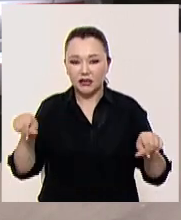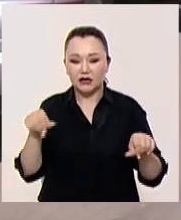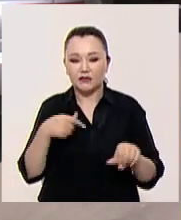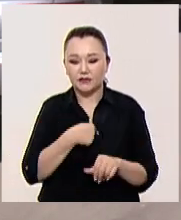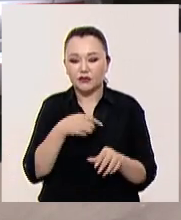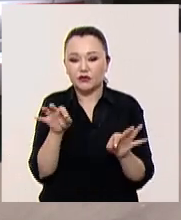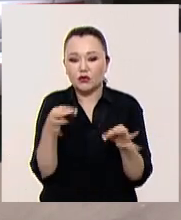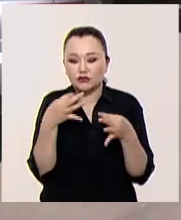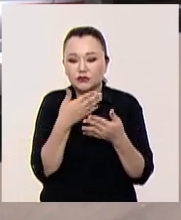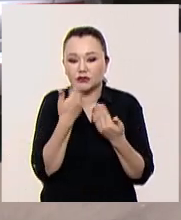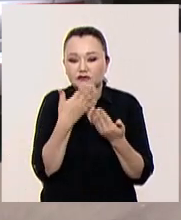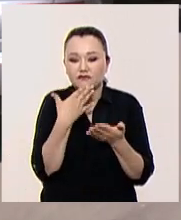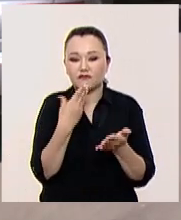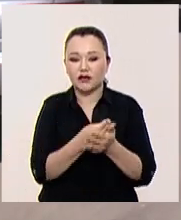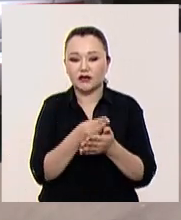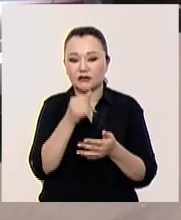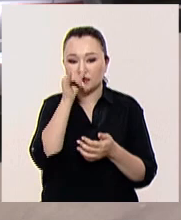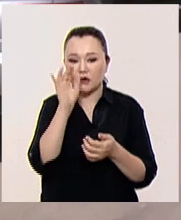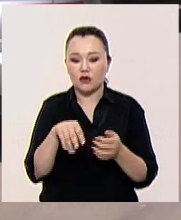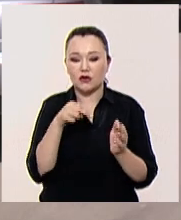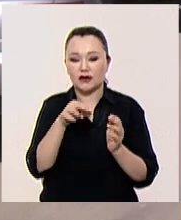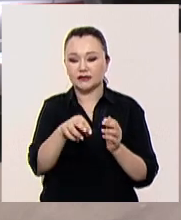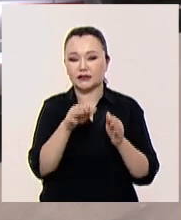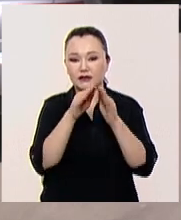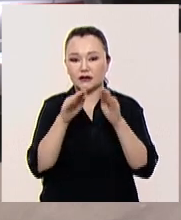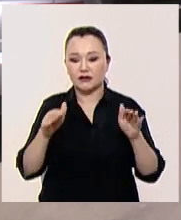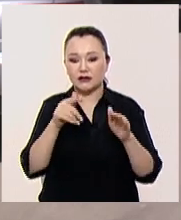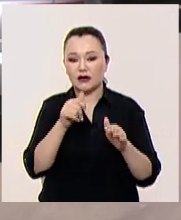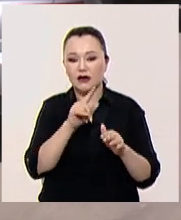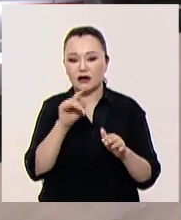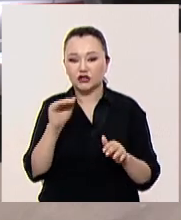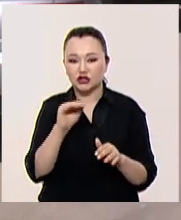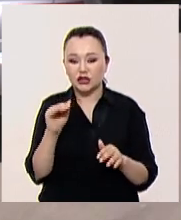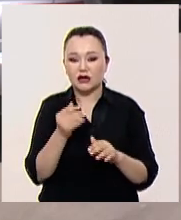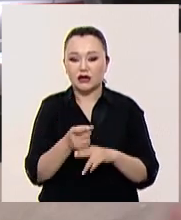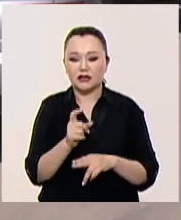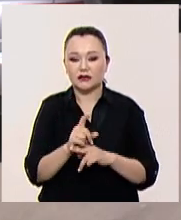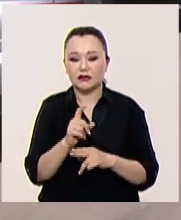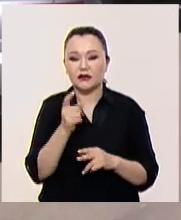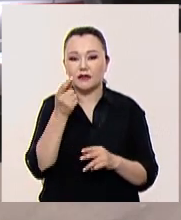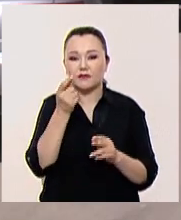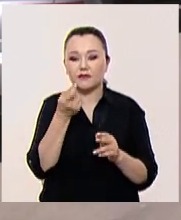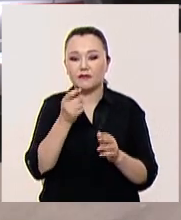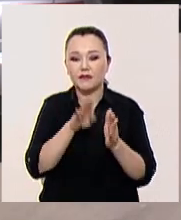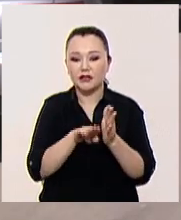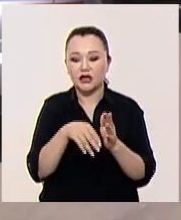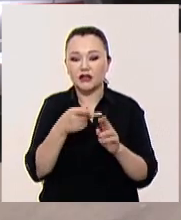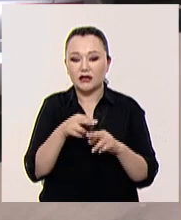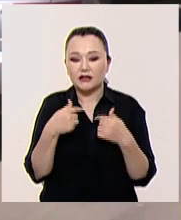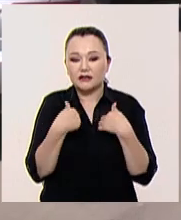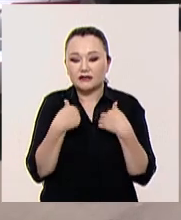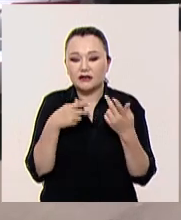меня доступ к картошке, своей картошке не могу. Вот, управляем. Я говорю, вот мелочь. Для меня это не мелочь,